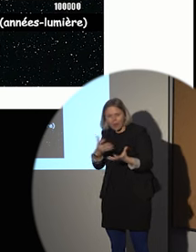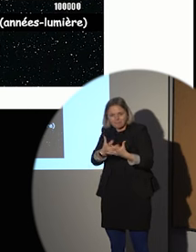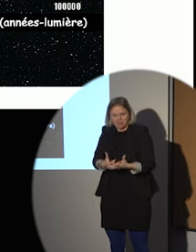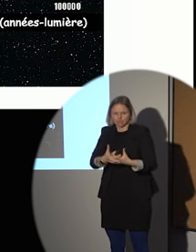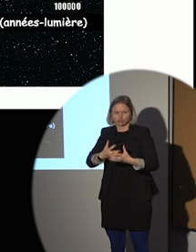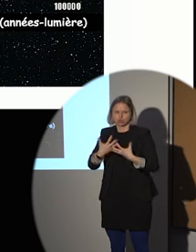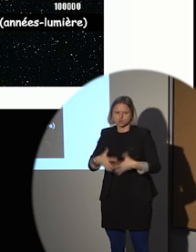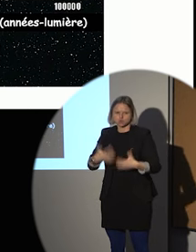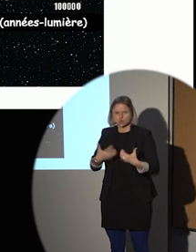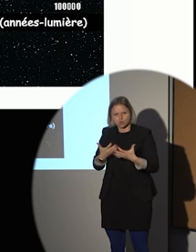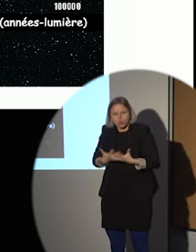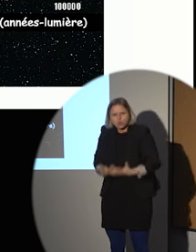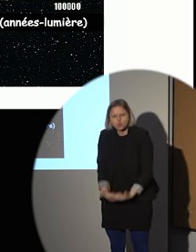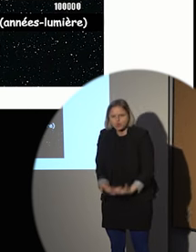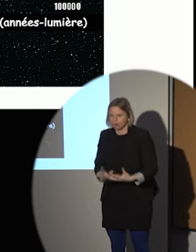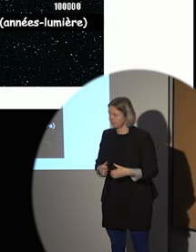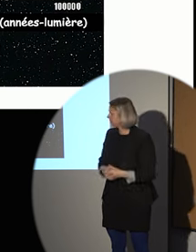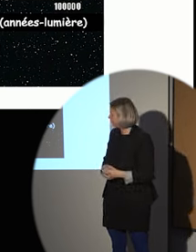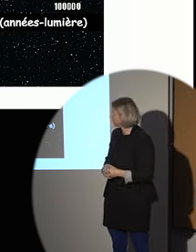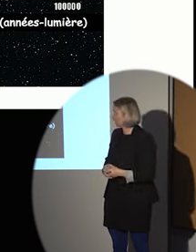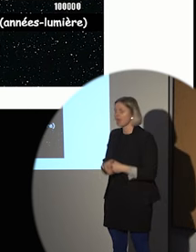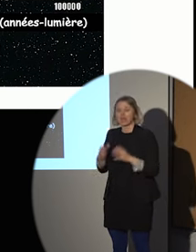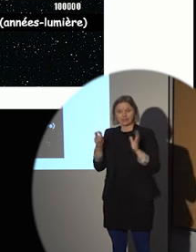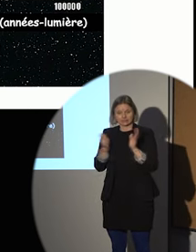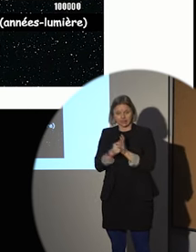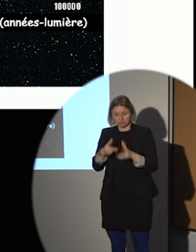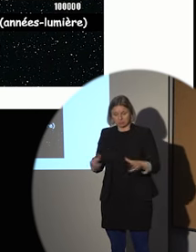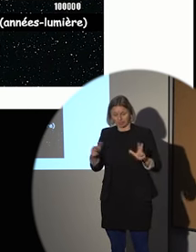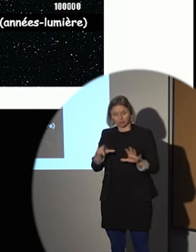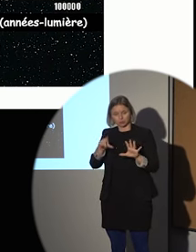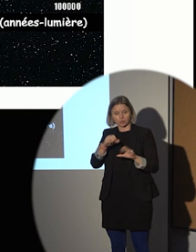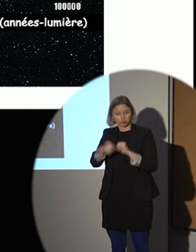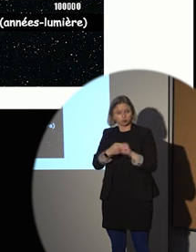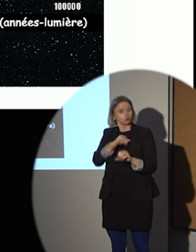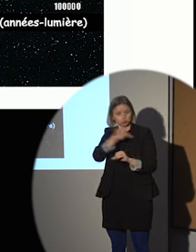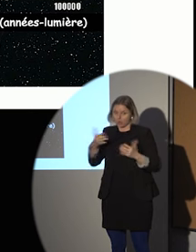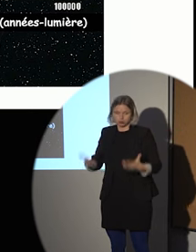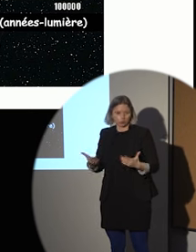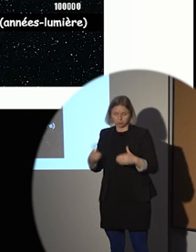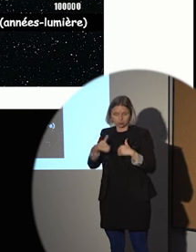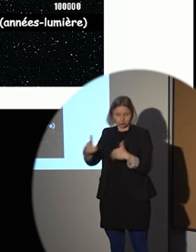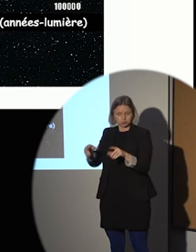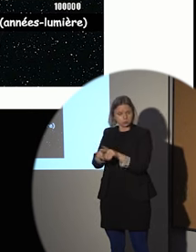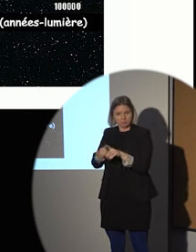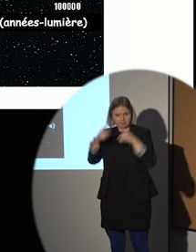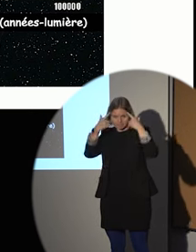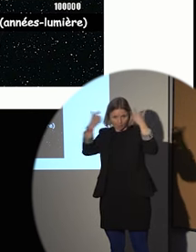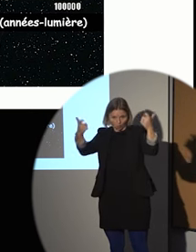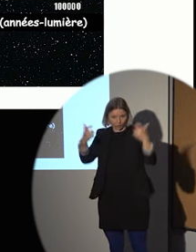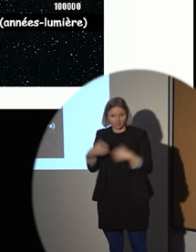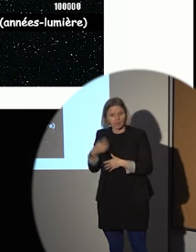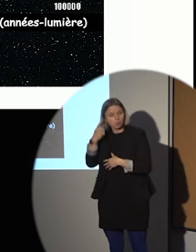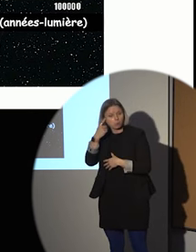moderne. Donc à cette époque-là, dans les années 70 jusqu'à aujourd'hui et toujours maintenant, on pense que la